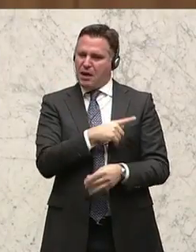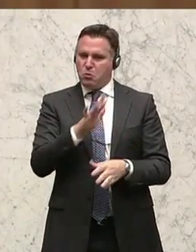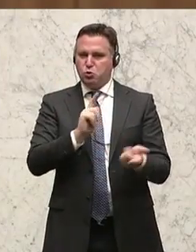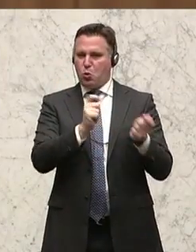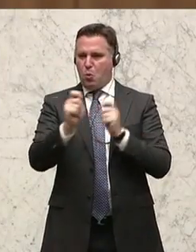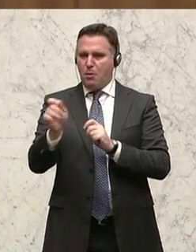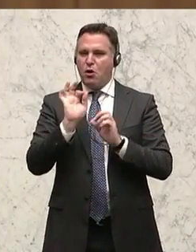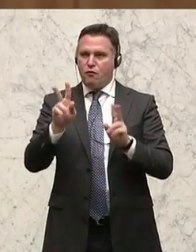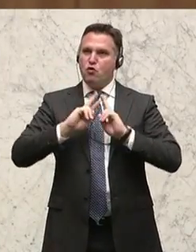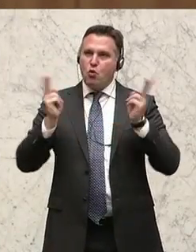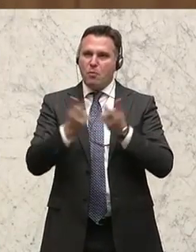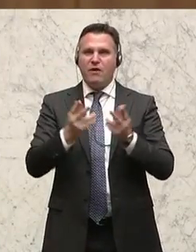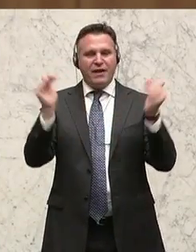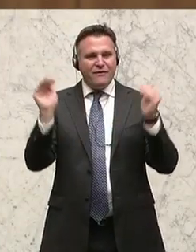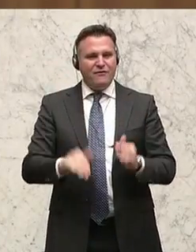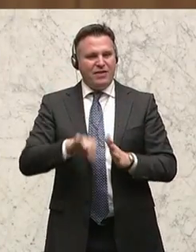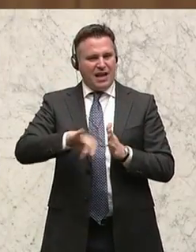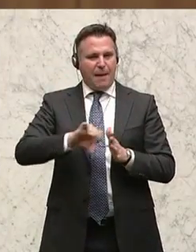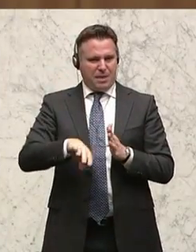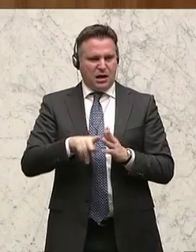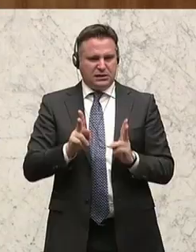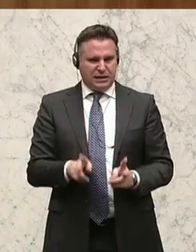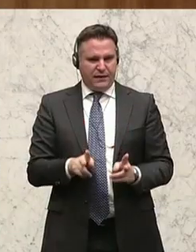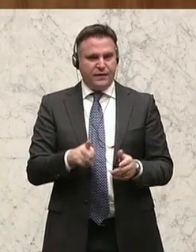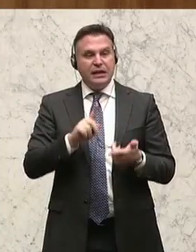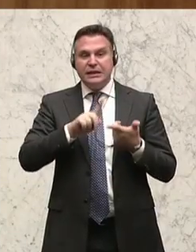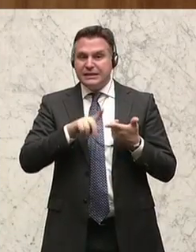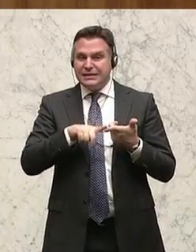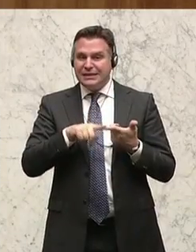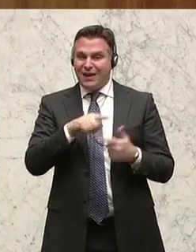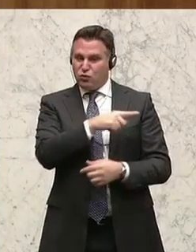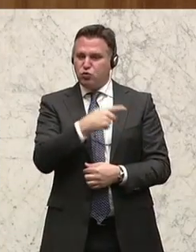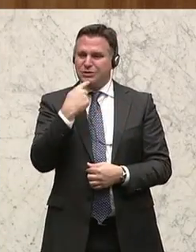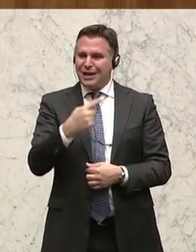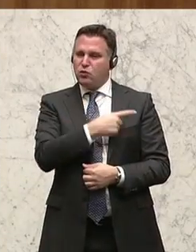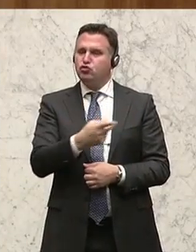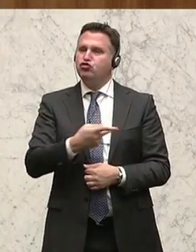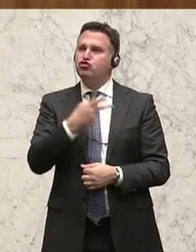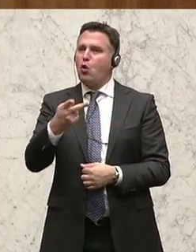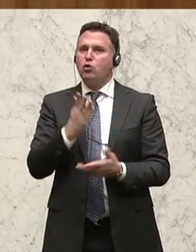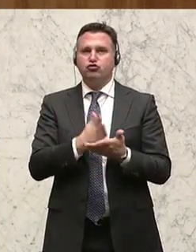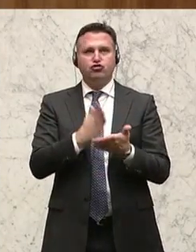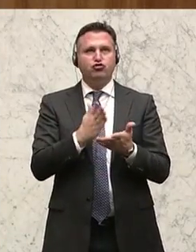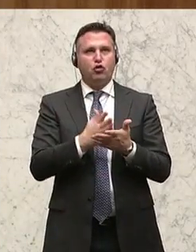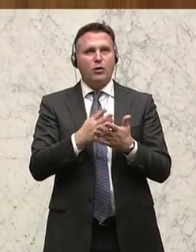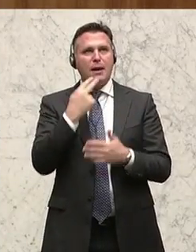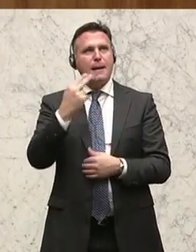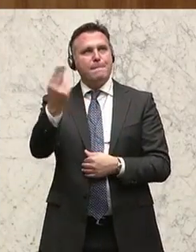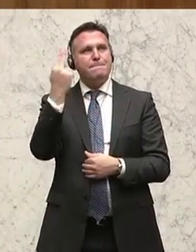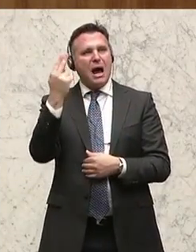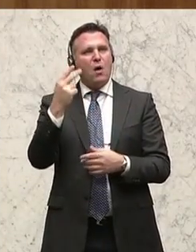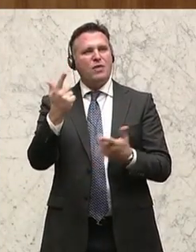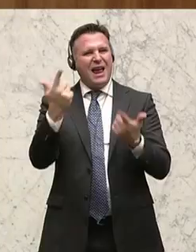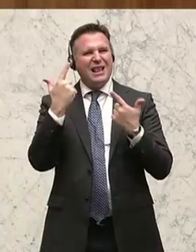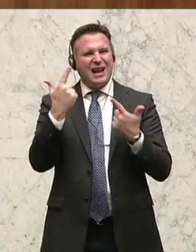verändern zugunsten der Umwelt und weniger Luftschadstoffe. Aber das Zweite, dass Sie stolz sind auf die Umstellung der Bemautung bei den